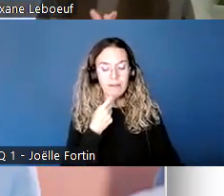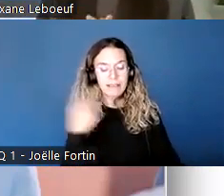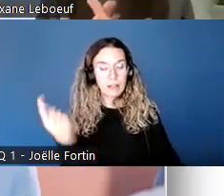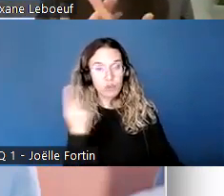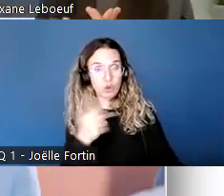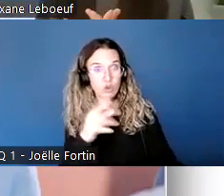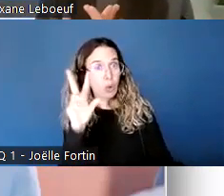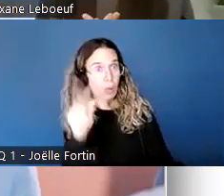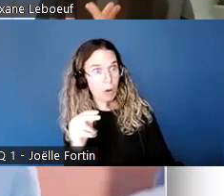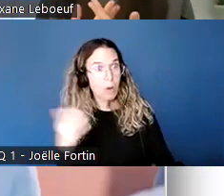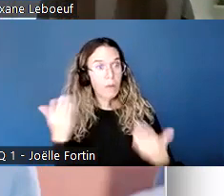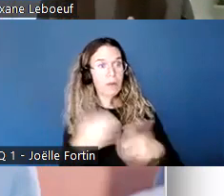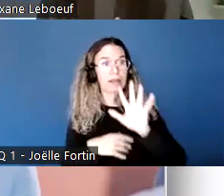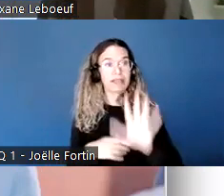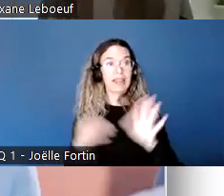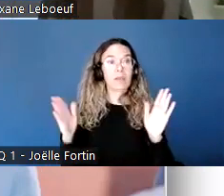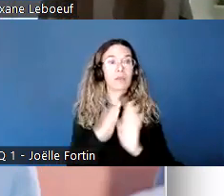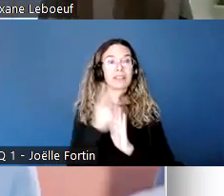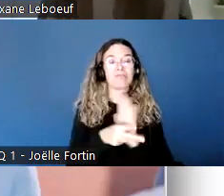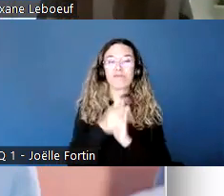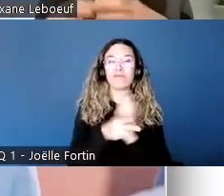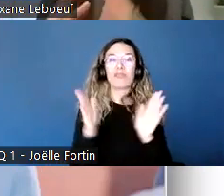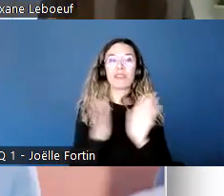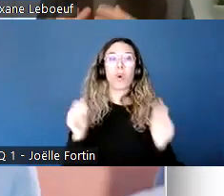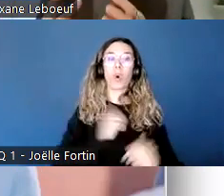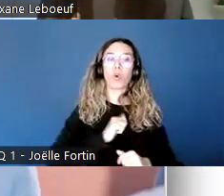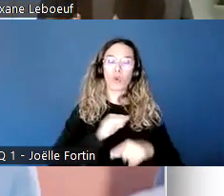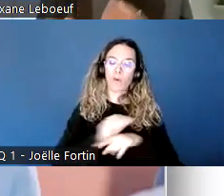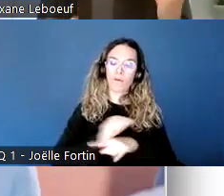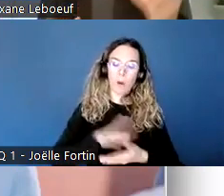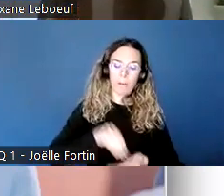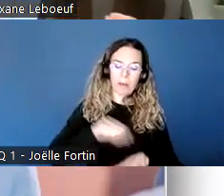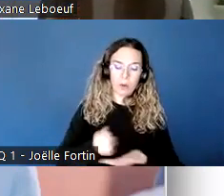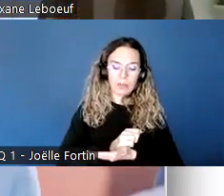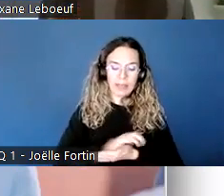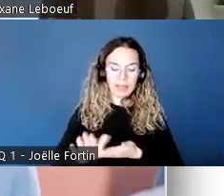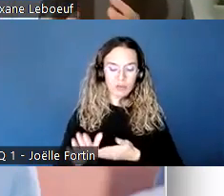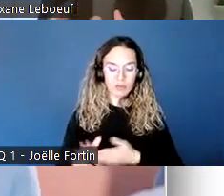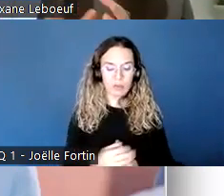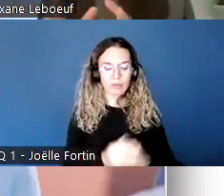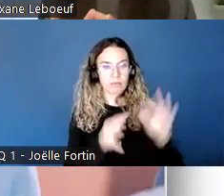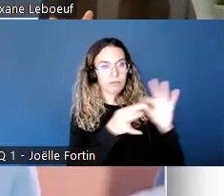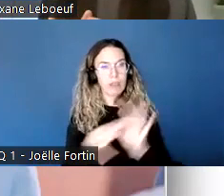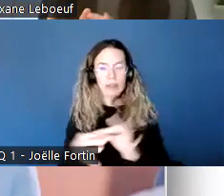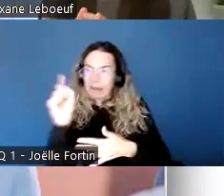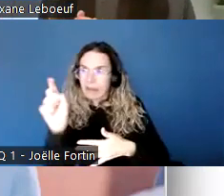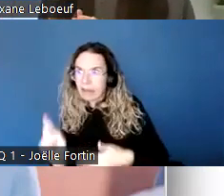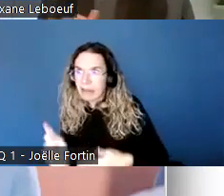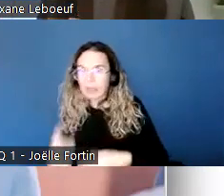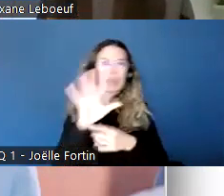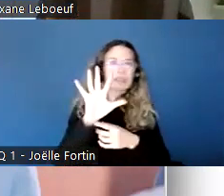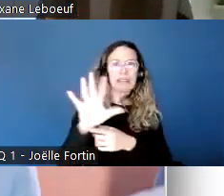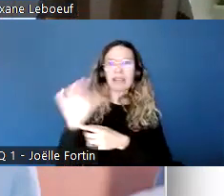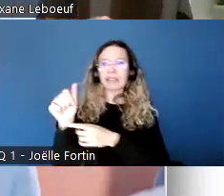on propose 5 courtes capsules d'auto-formation qui sont gratuites, incluses via des liens cliquables qui sont de 5 à 10 minutes